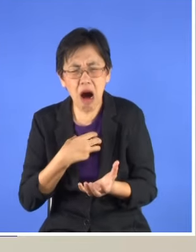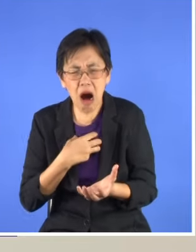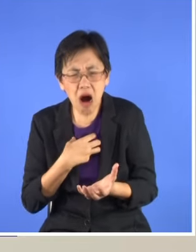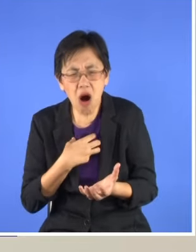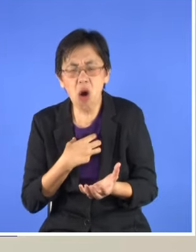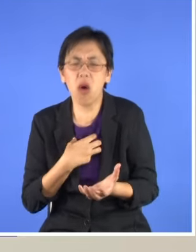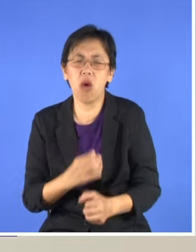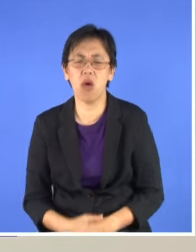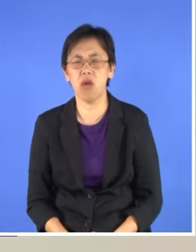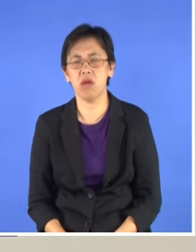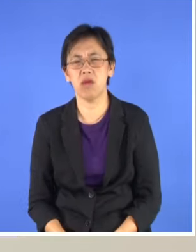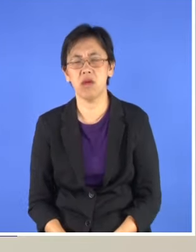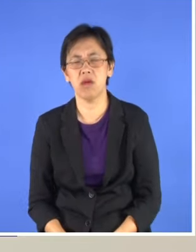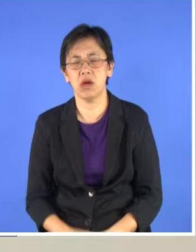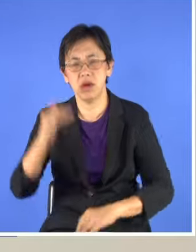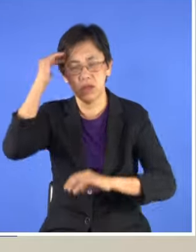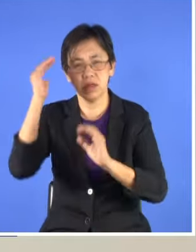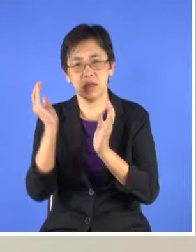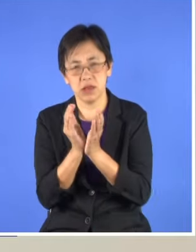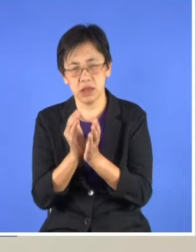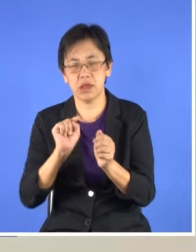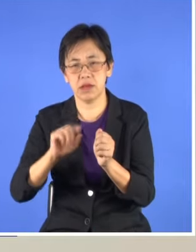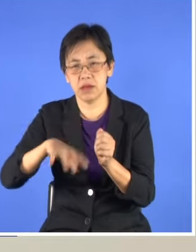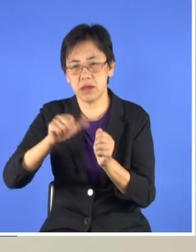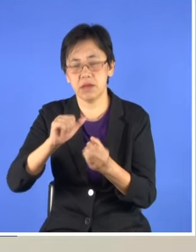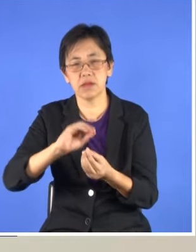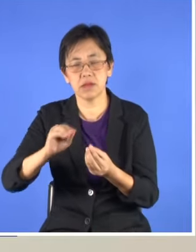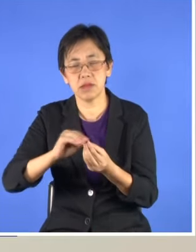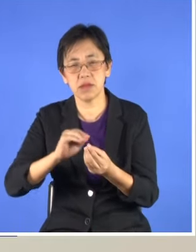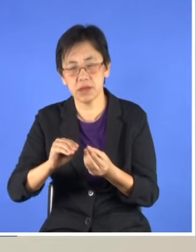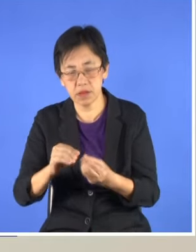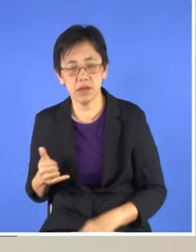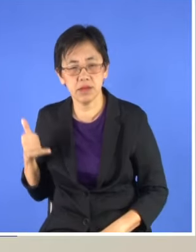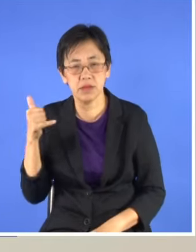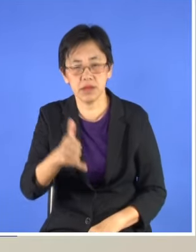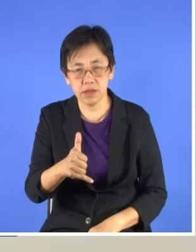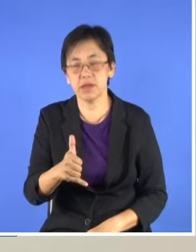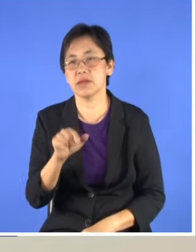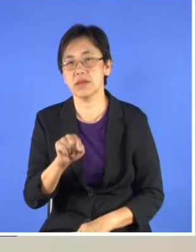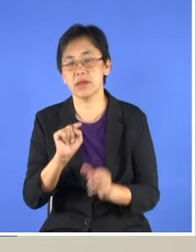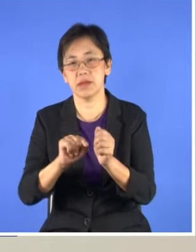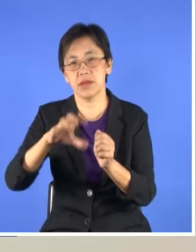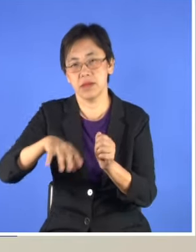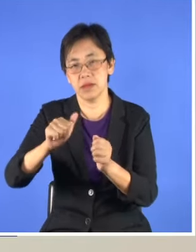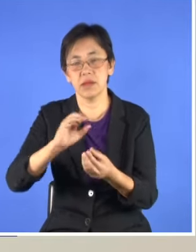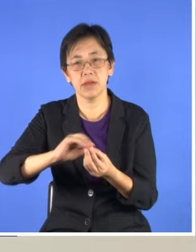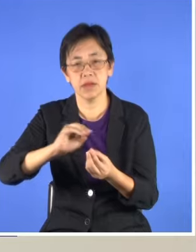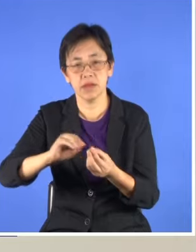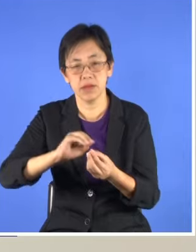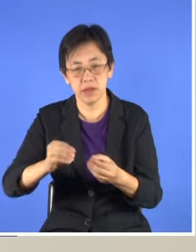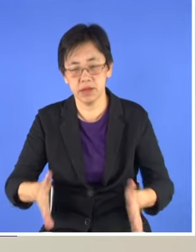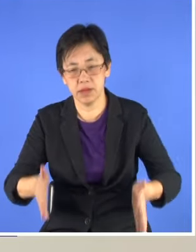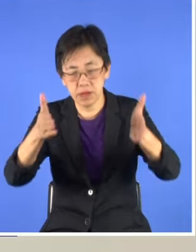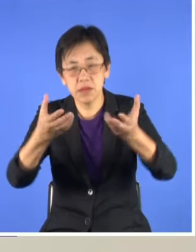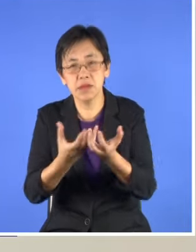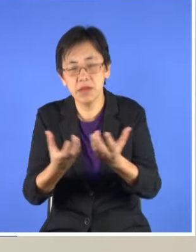ได้นะคะตำรวจสพเมืองฉะเชิงเทราก็ลงพื้นที่ไปที่ตำบลคลองหลวงแพ่งอำเภอเมืองจังหวัดฉะเชิงเทราไปที่โกดัง